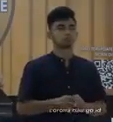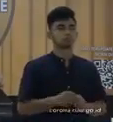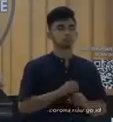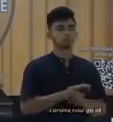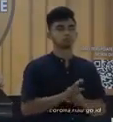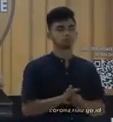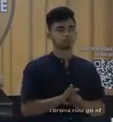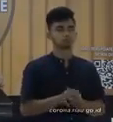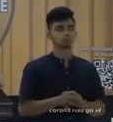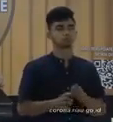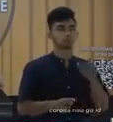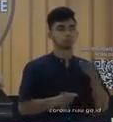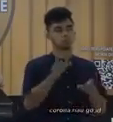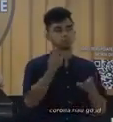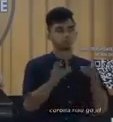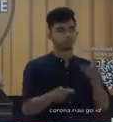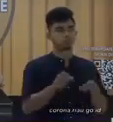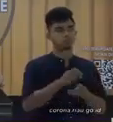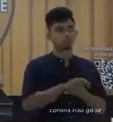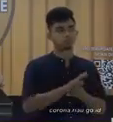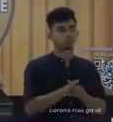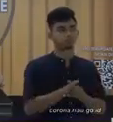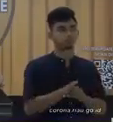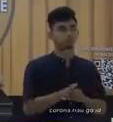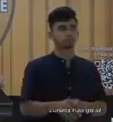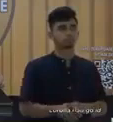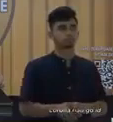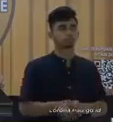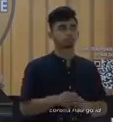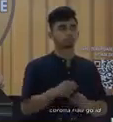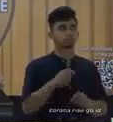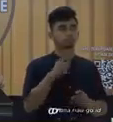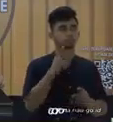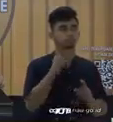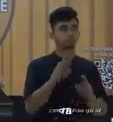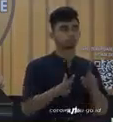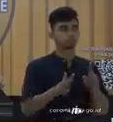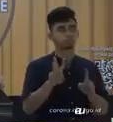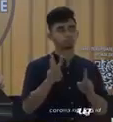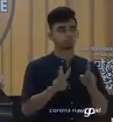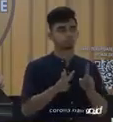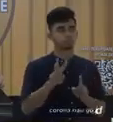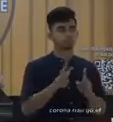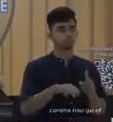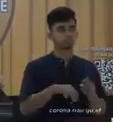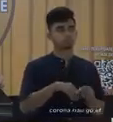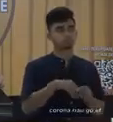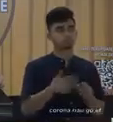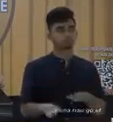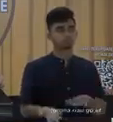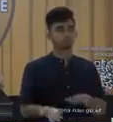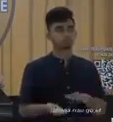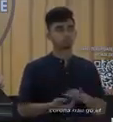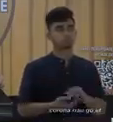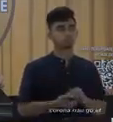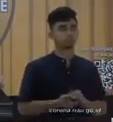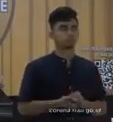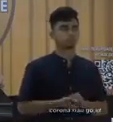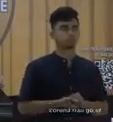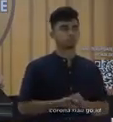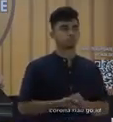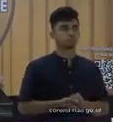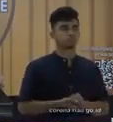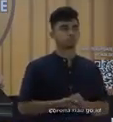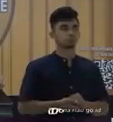Apakah kita mau seperti itu? Tentu tidak. Karena nanti yang berisiko bukan yang ini, yang umurnya di bawah 60. Yang berisiko siapa?